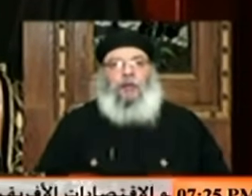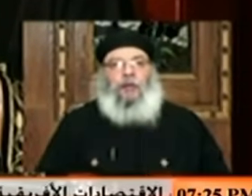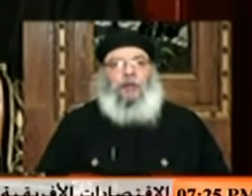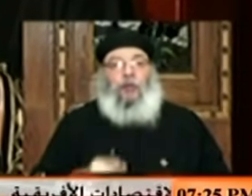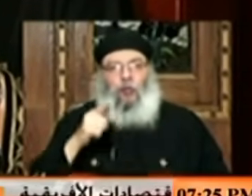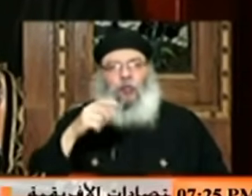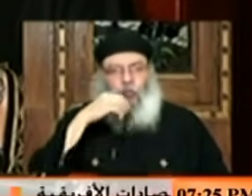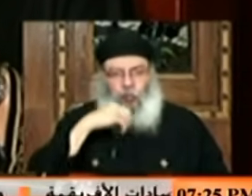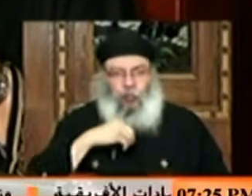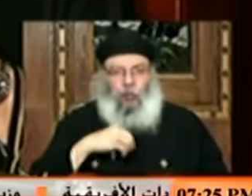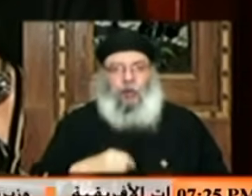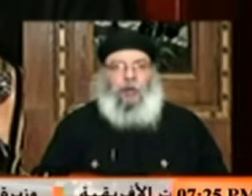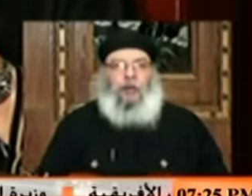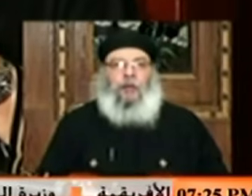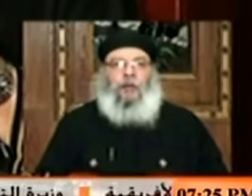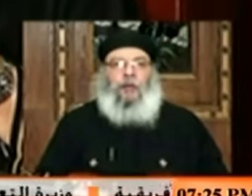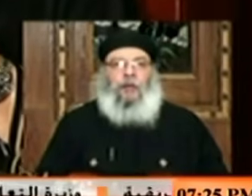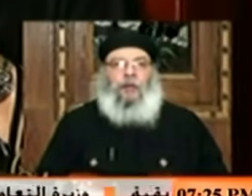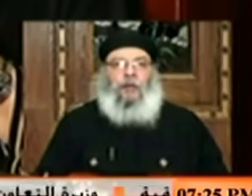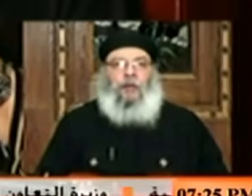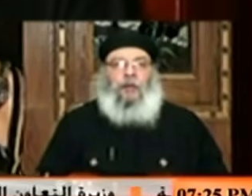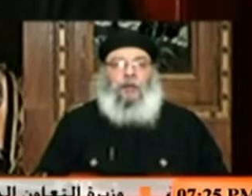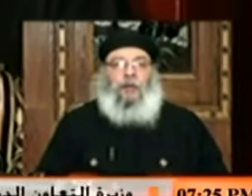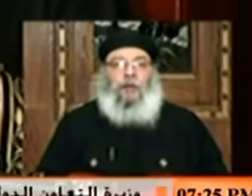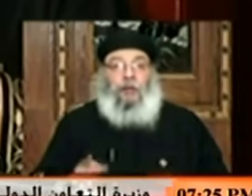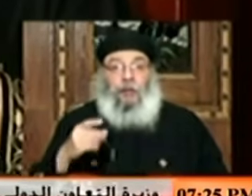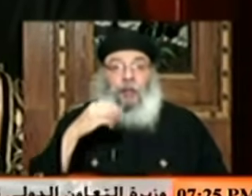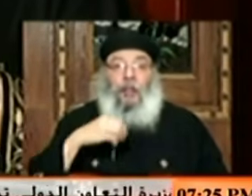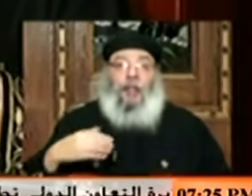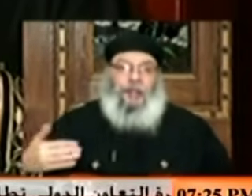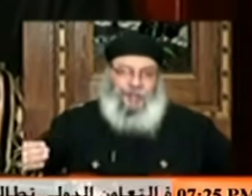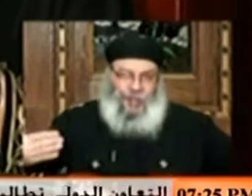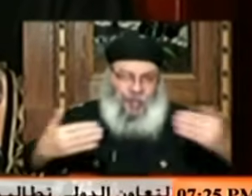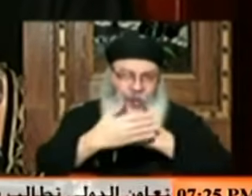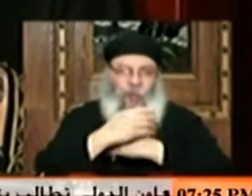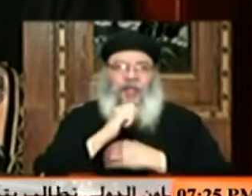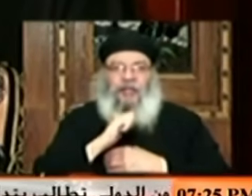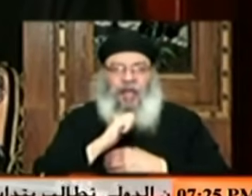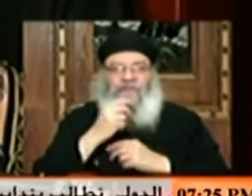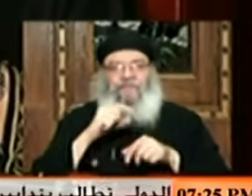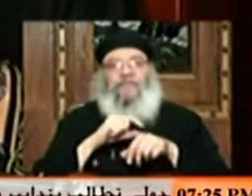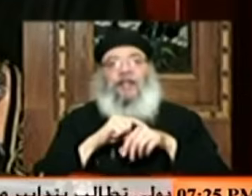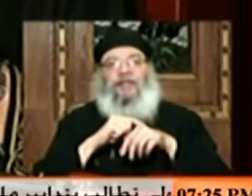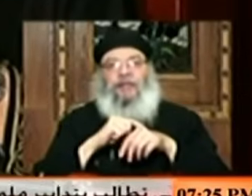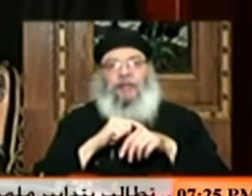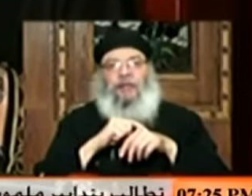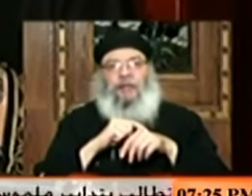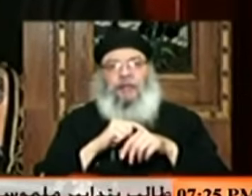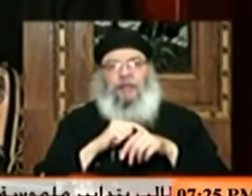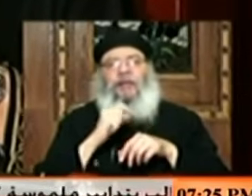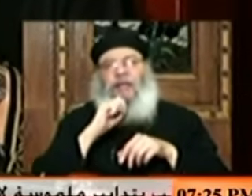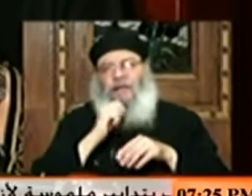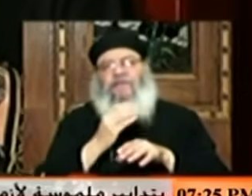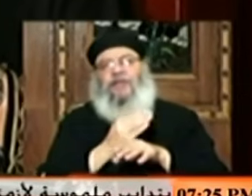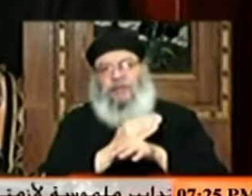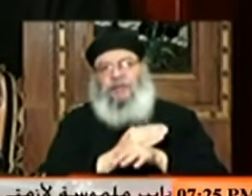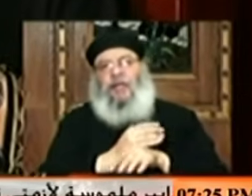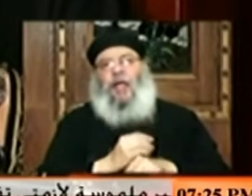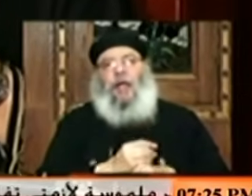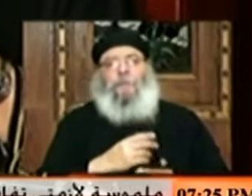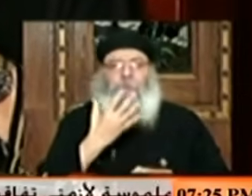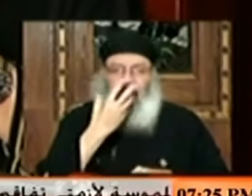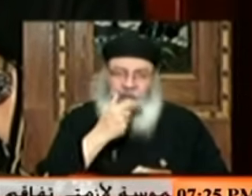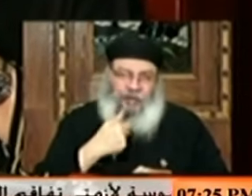في داخلك انك تستطيع ان تحتوي الضعف ضعف الانسان سواء ضعف مرضي ضعف